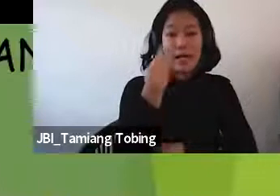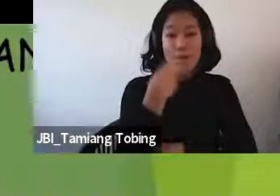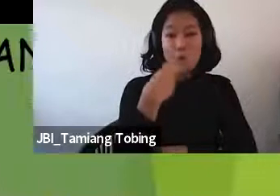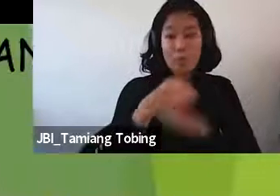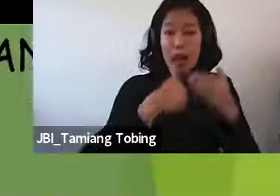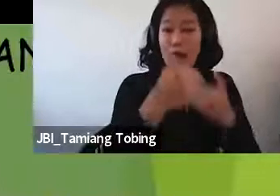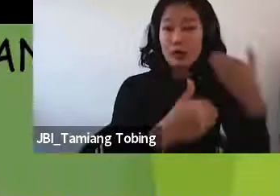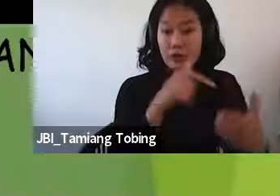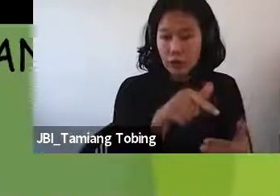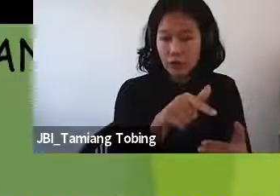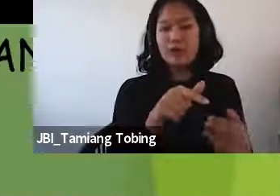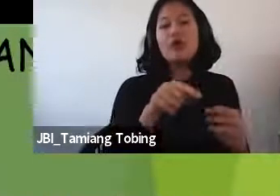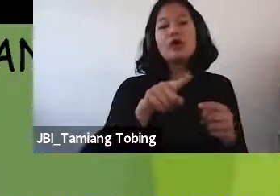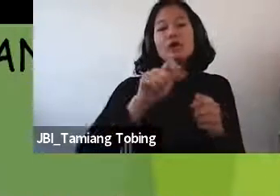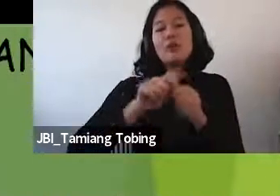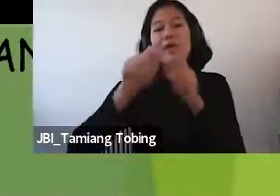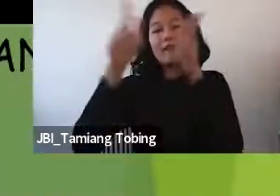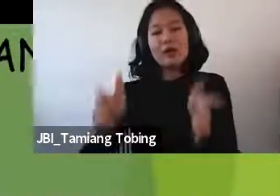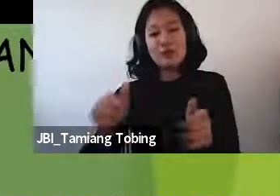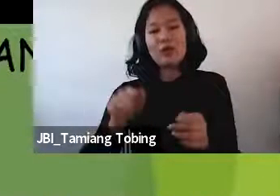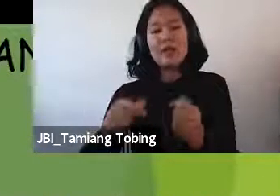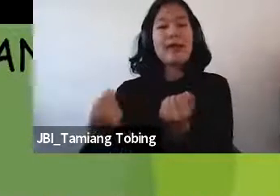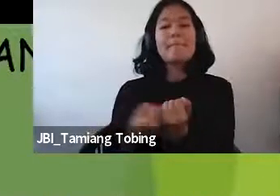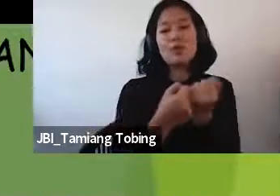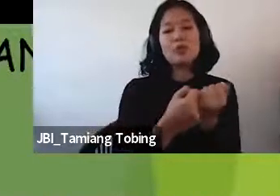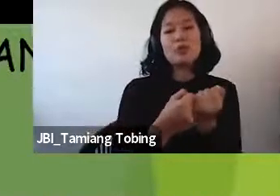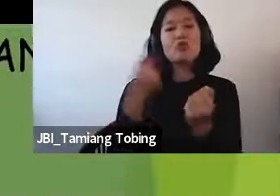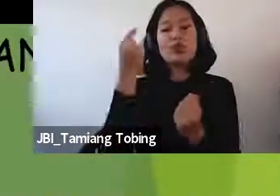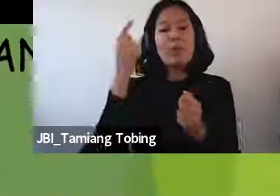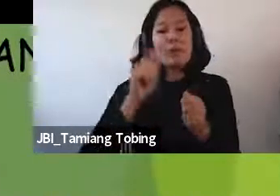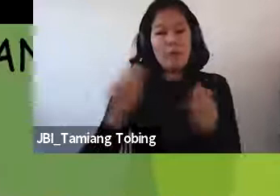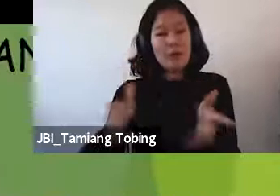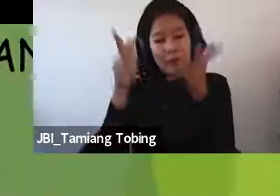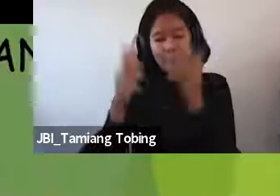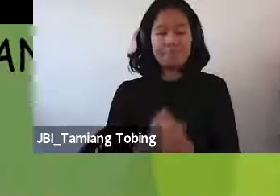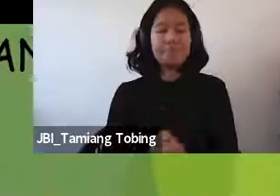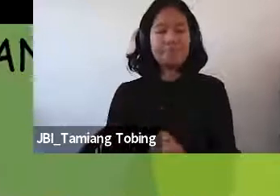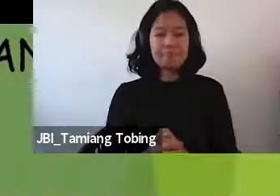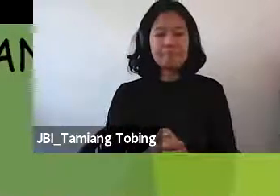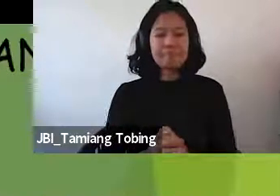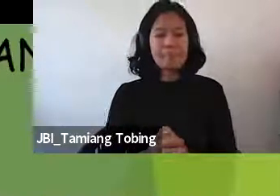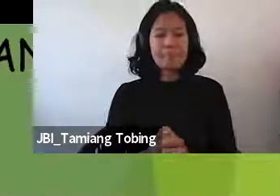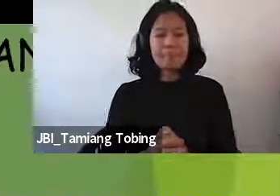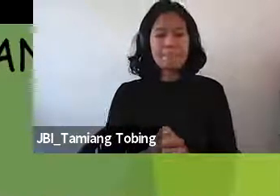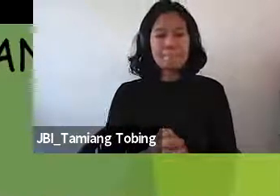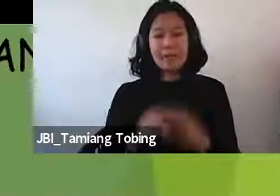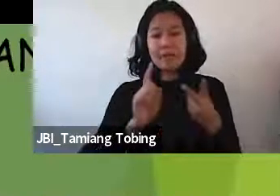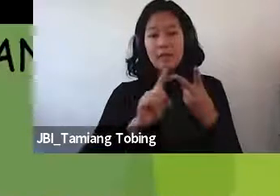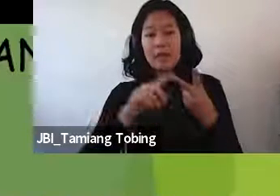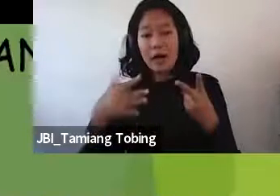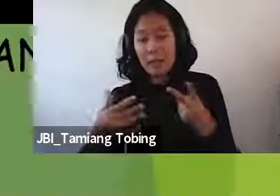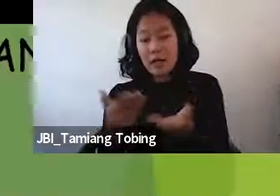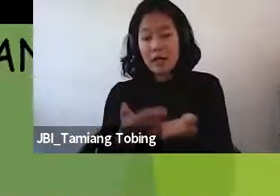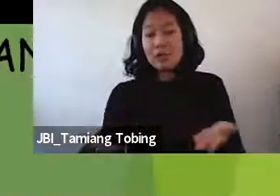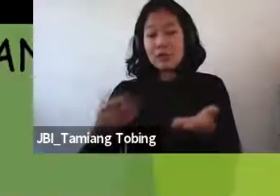berkelanjutan dan penguatan infrastruktur serta pendukung prioritas pembangunan. Nah, mainstream yang kedua, pemulihan